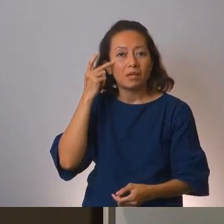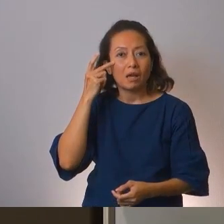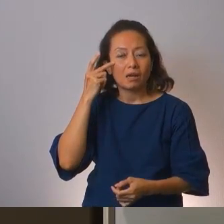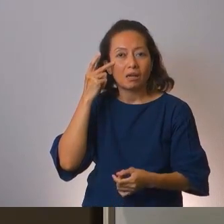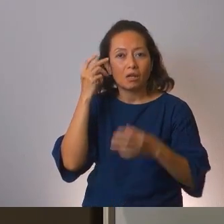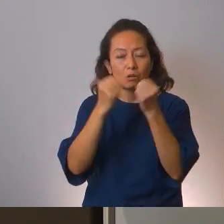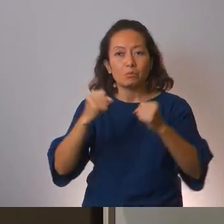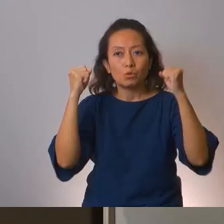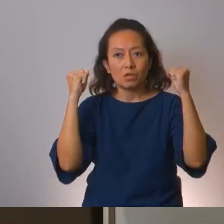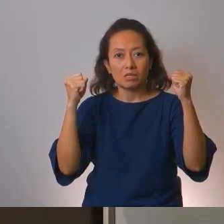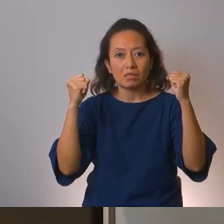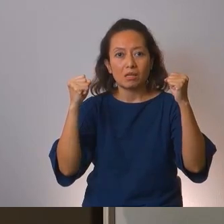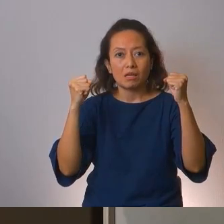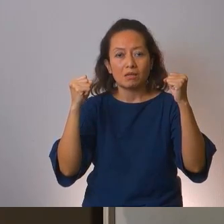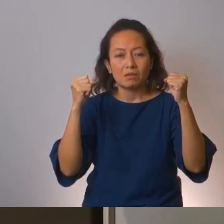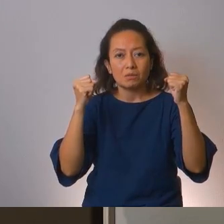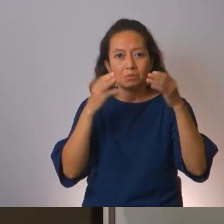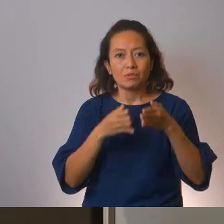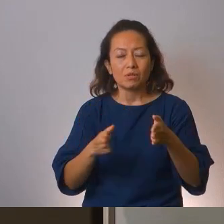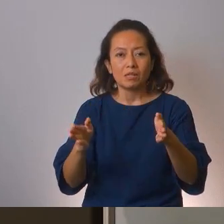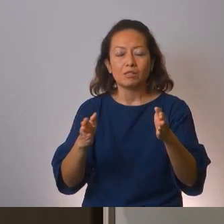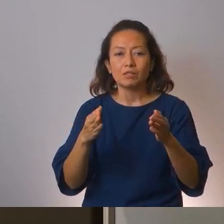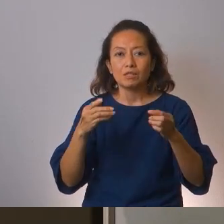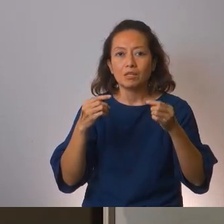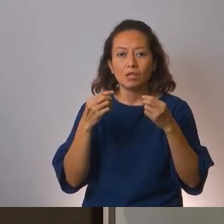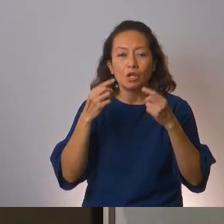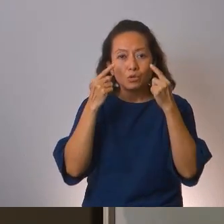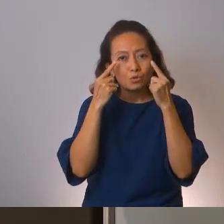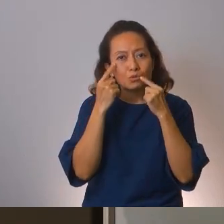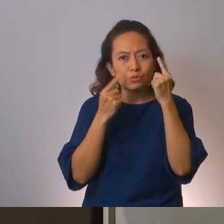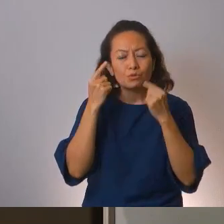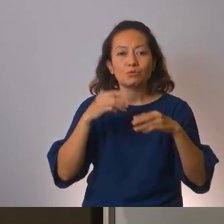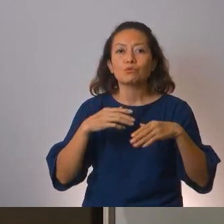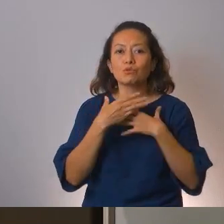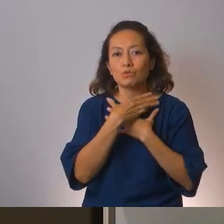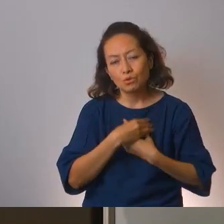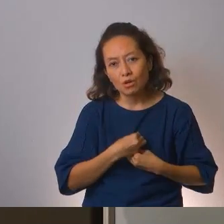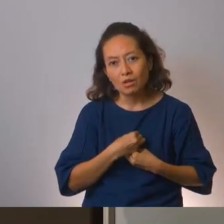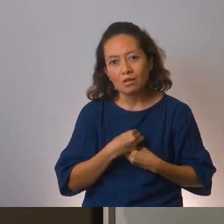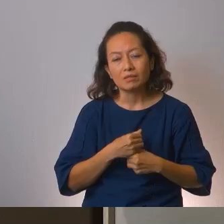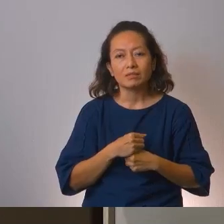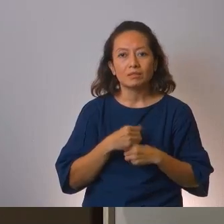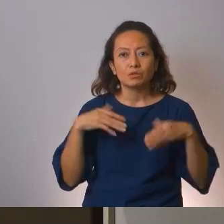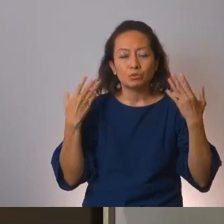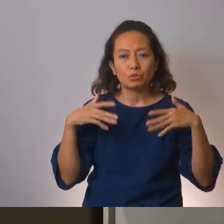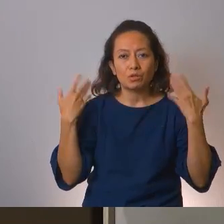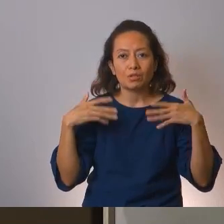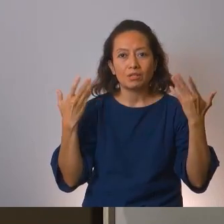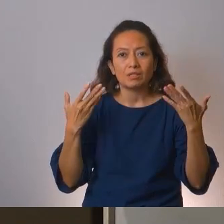dan menguatkan kita untuk menjalani suka dukanya. Dia tidak pernah membiarkan kita